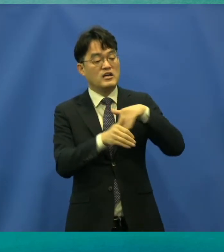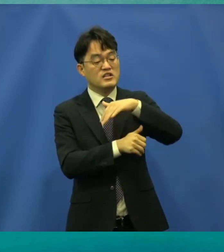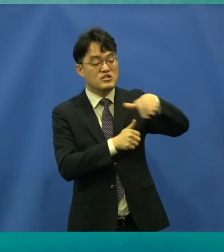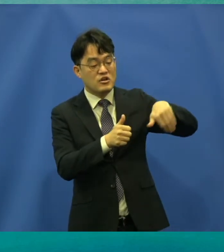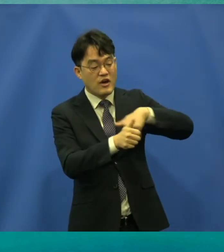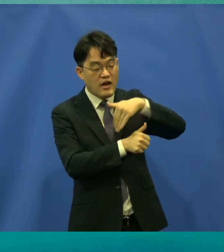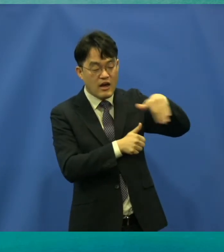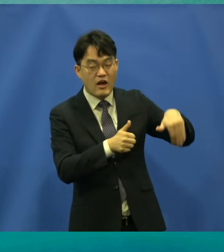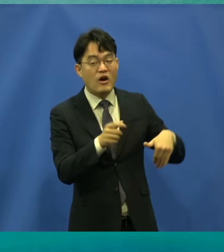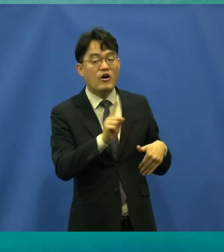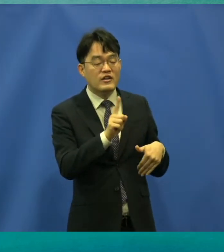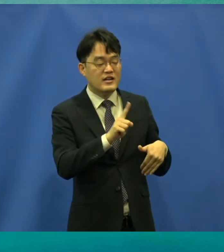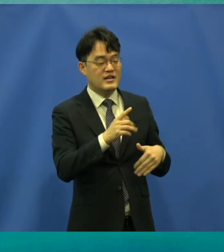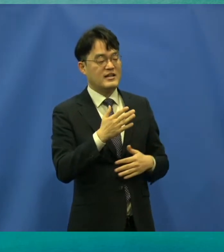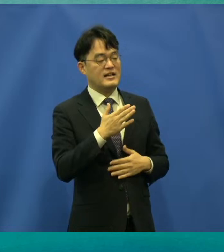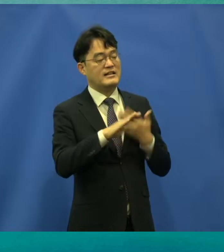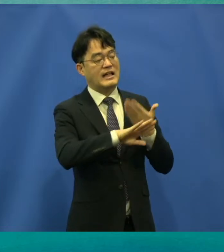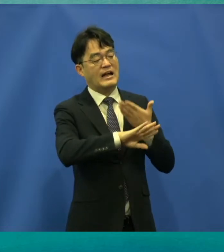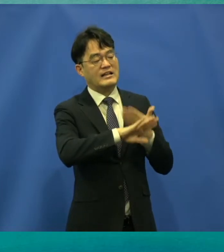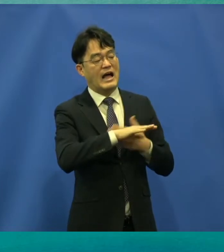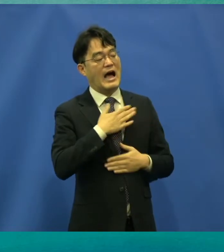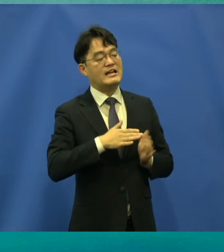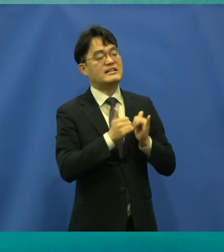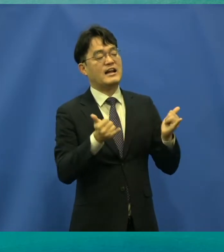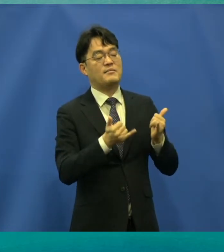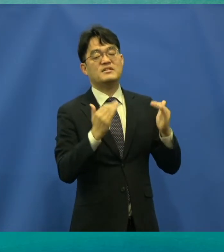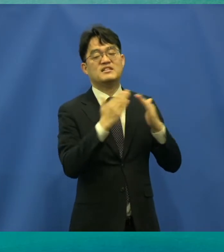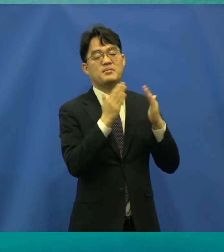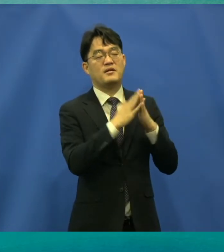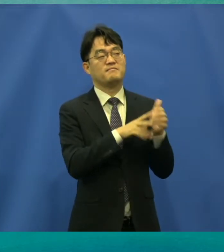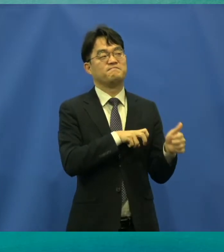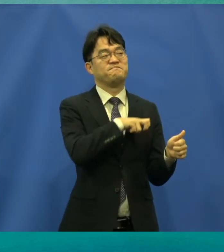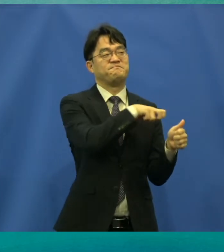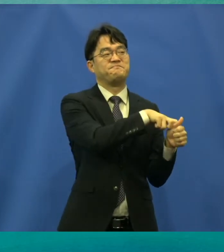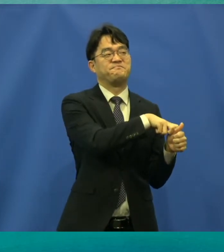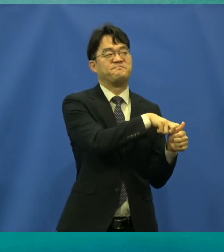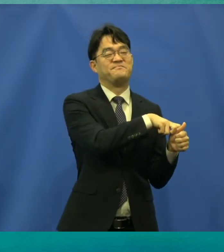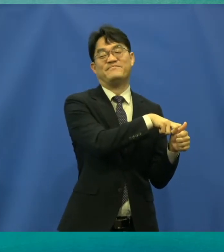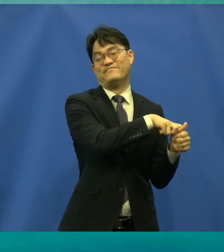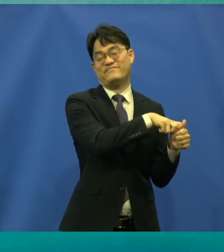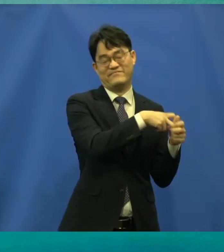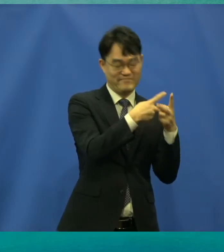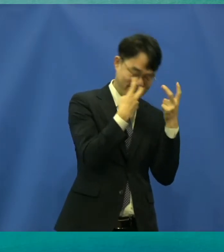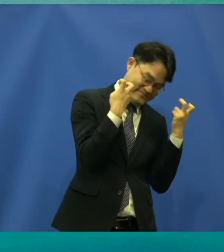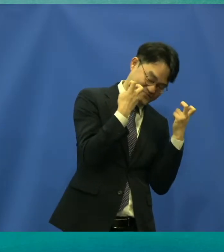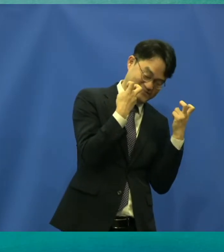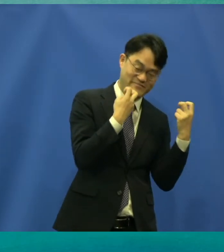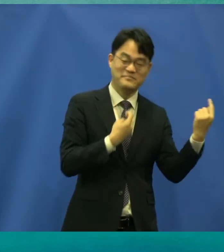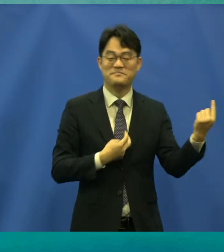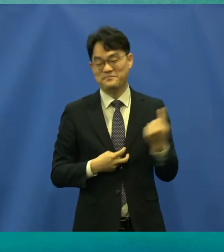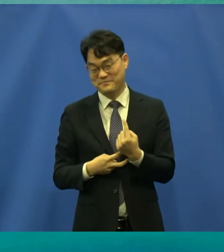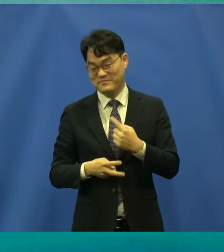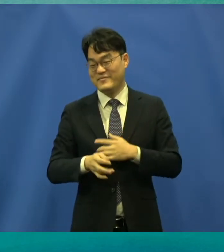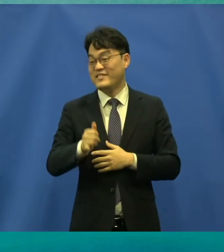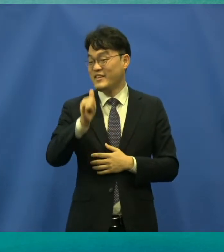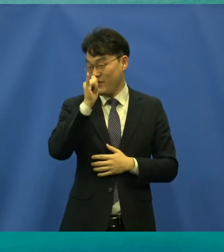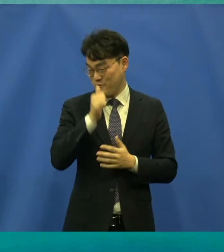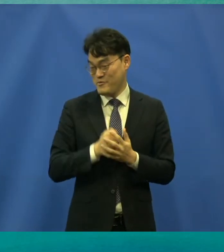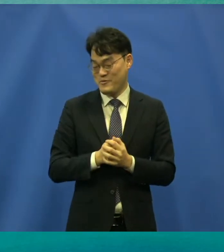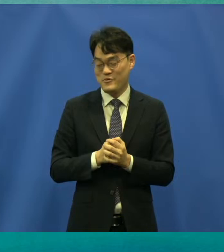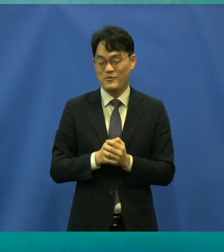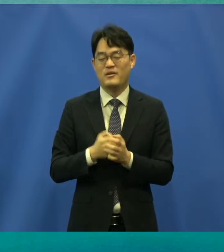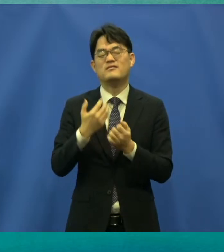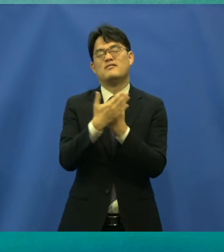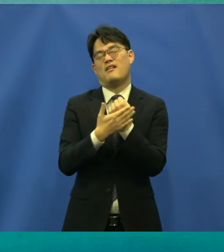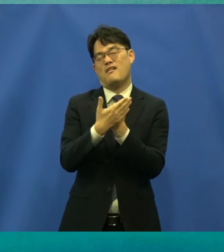빈대 같이 이렇게 또 이렇게 이렇게 끼어가지고 또 신세 지시는 분들도 계시고 은혜 받기